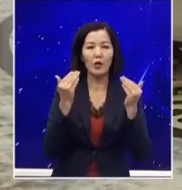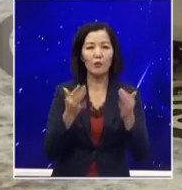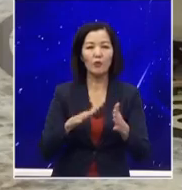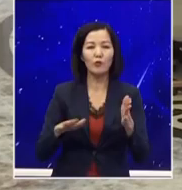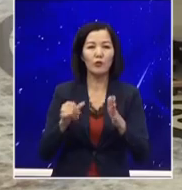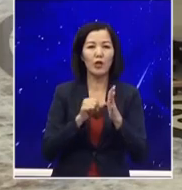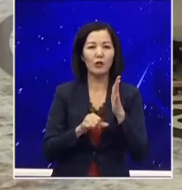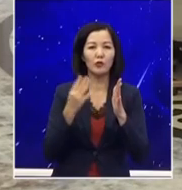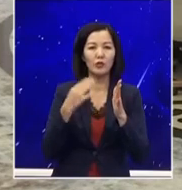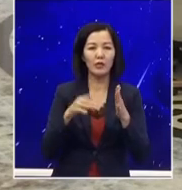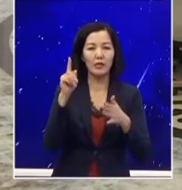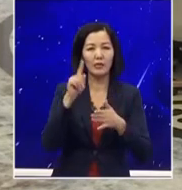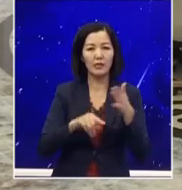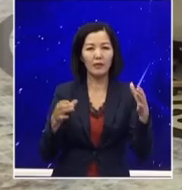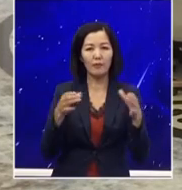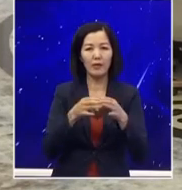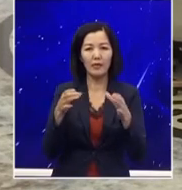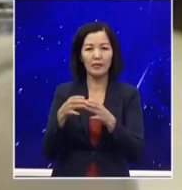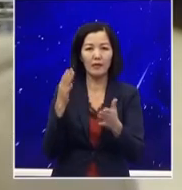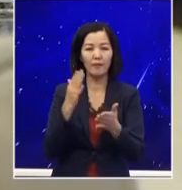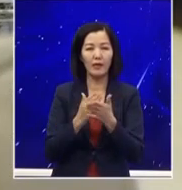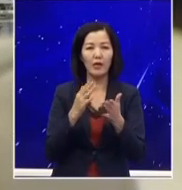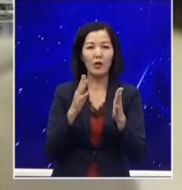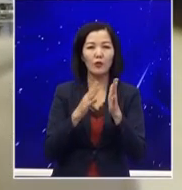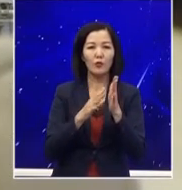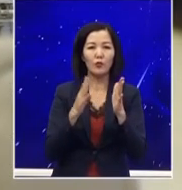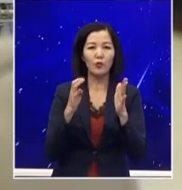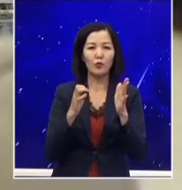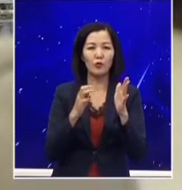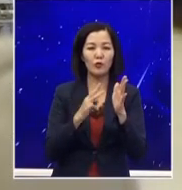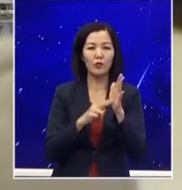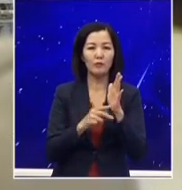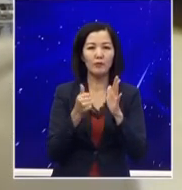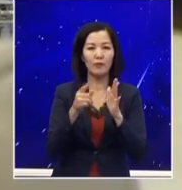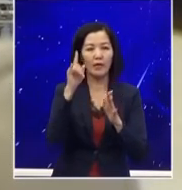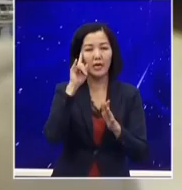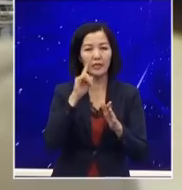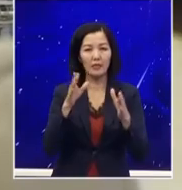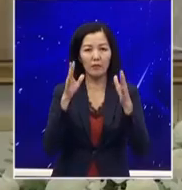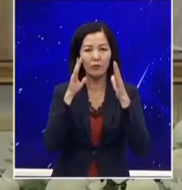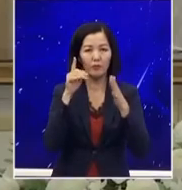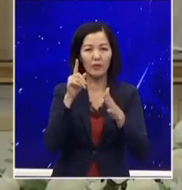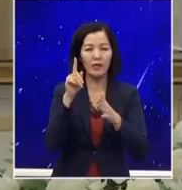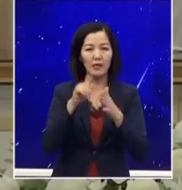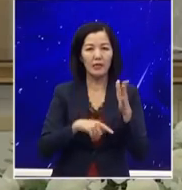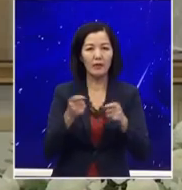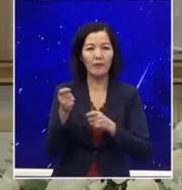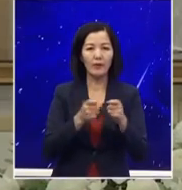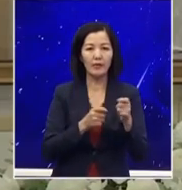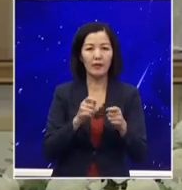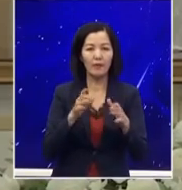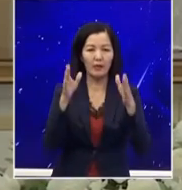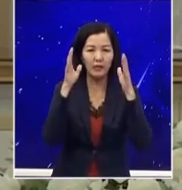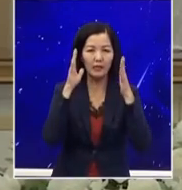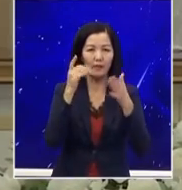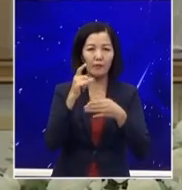өңірде 640 діни бірлестік бар, оның 471-і Қазақстан мұсылмандар діни басқармасына қарасты ислам мешіттері